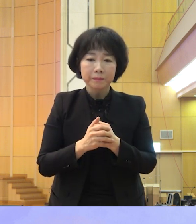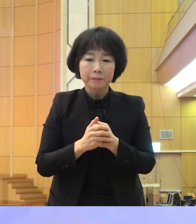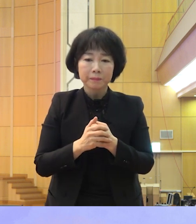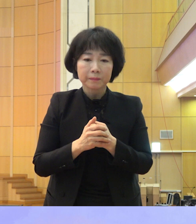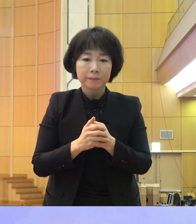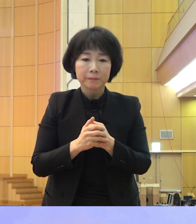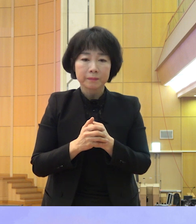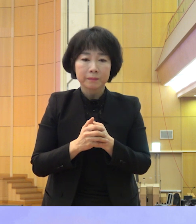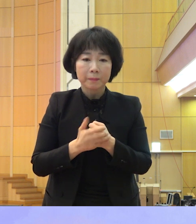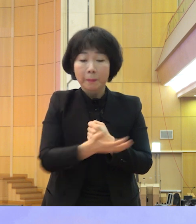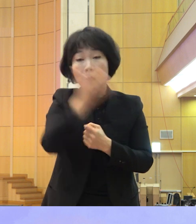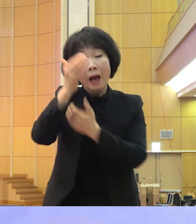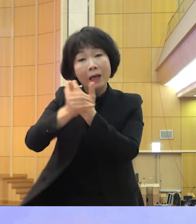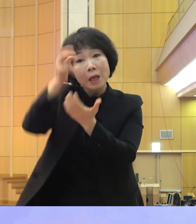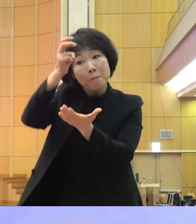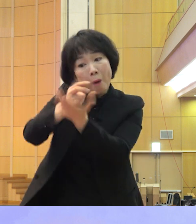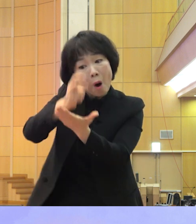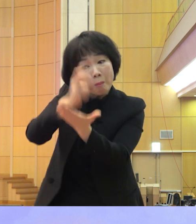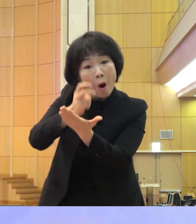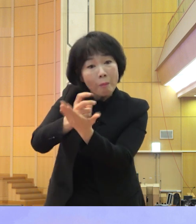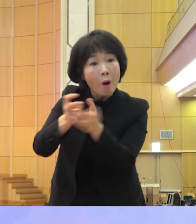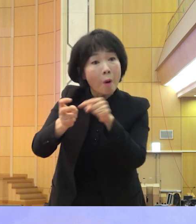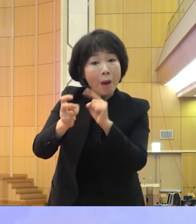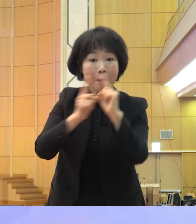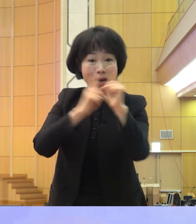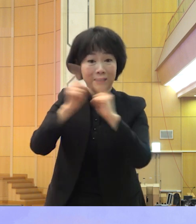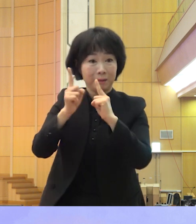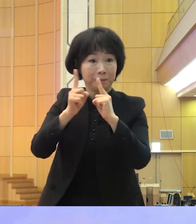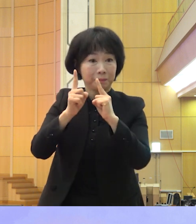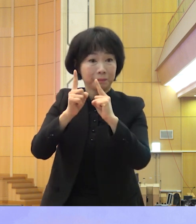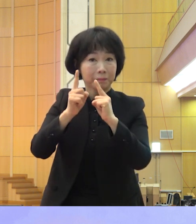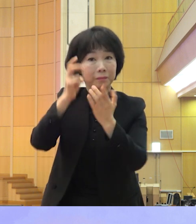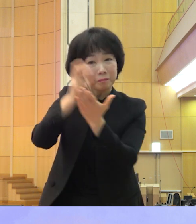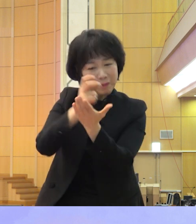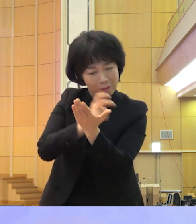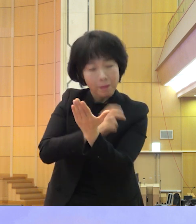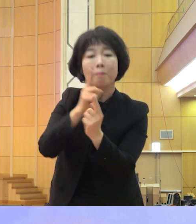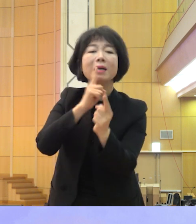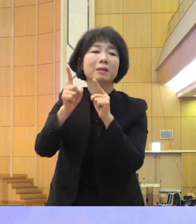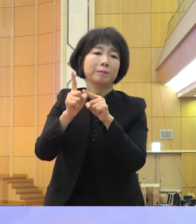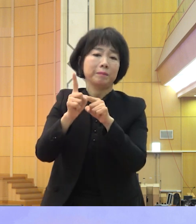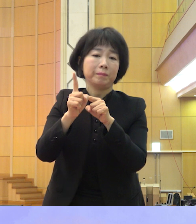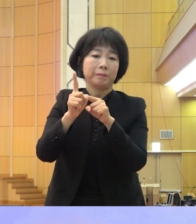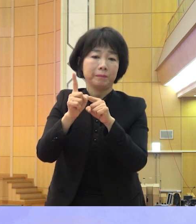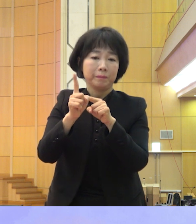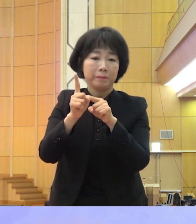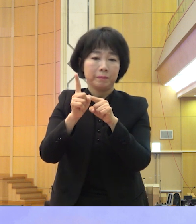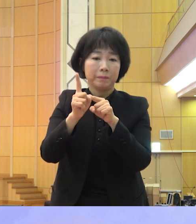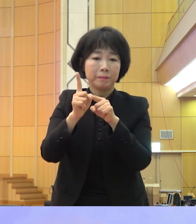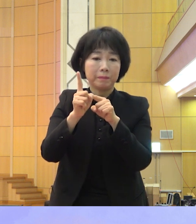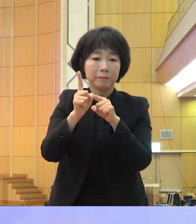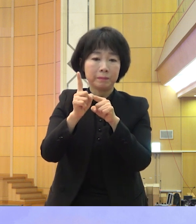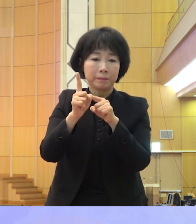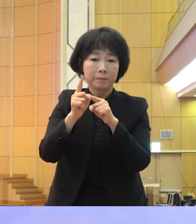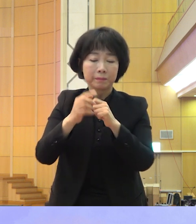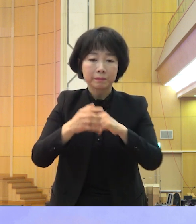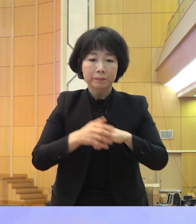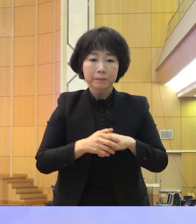말은 율법에 나와 있는 말씀 하나하나 조문. 법으로